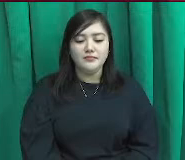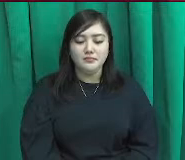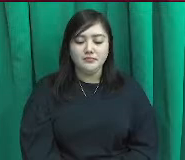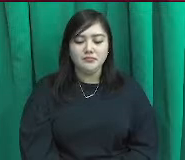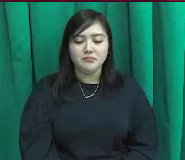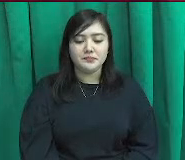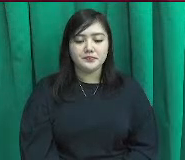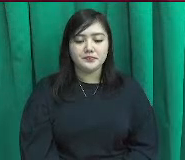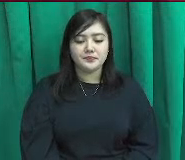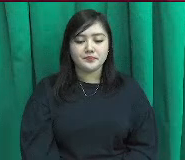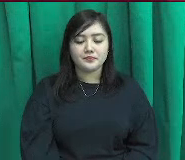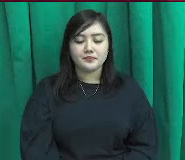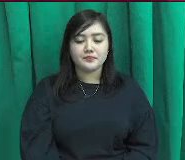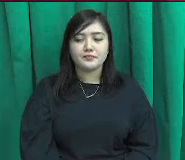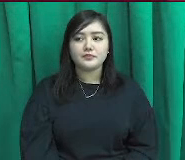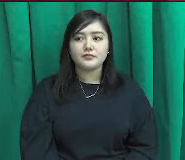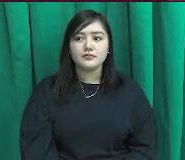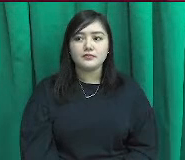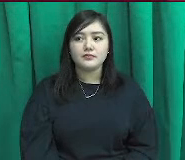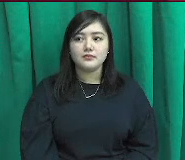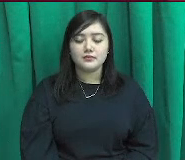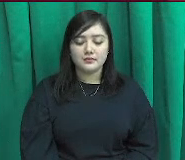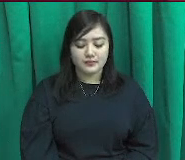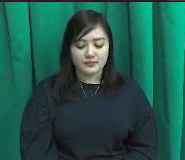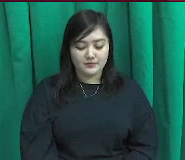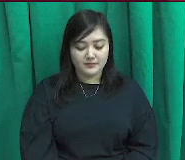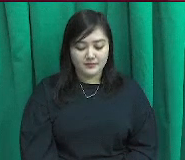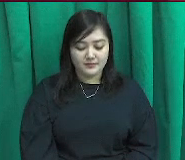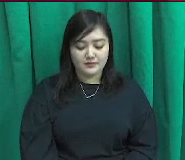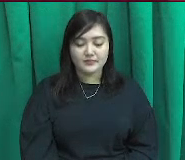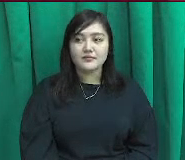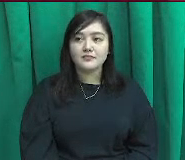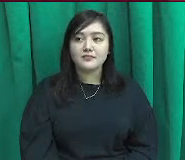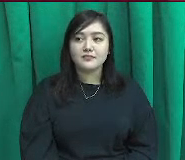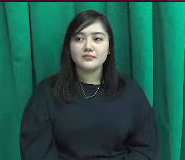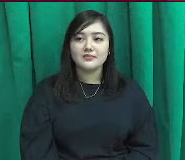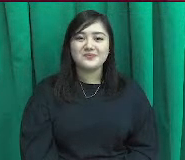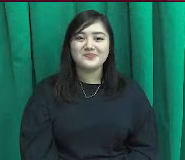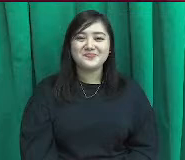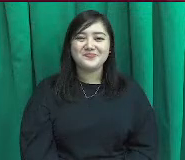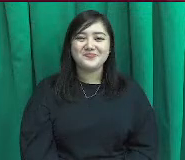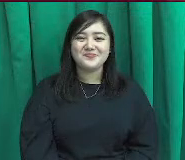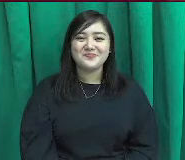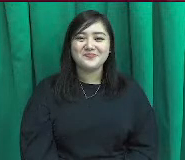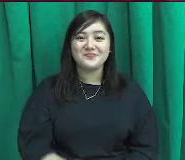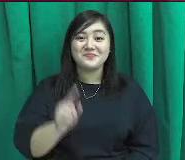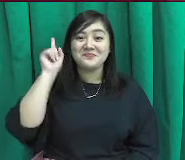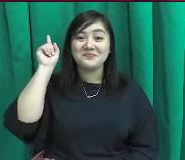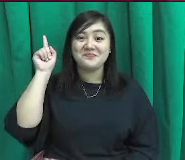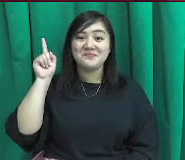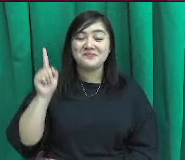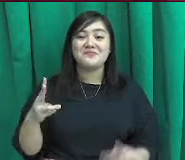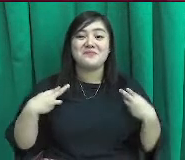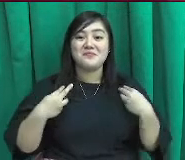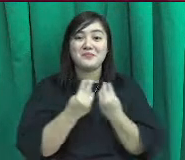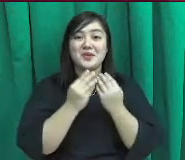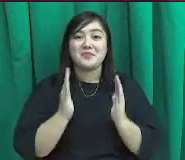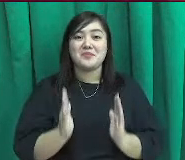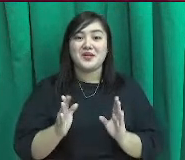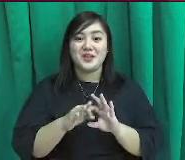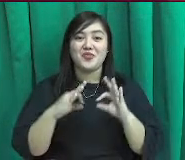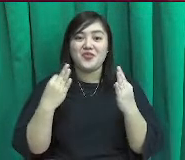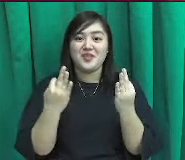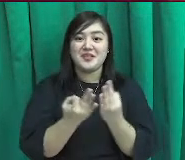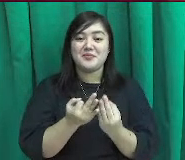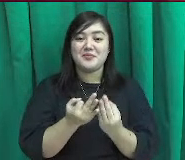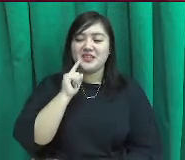yun yung isang sabi ng aking kasamahan sa bahay, eh, lagi kang galit eh. Yeah. Naririnig niya. Nasasabihan